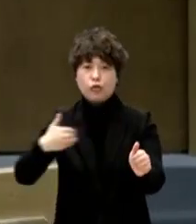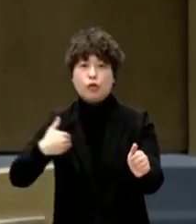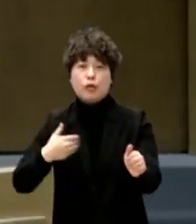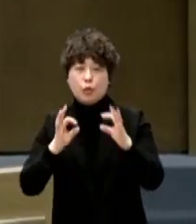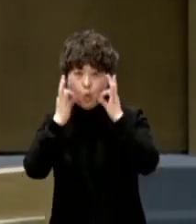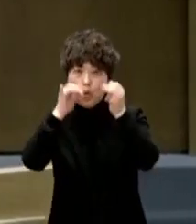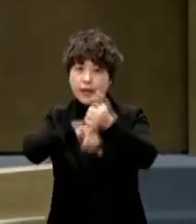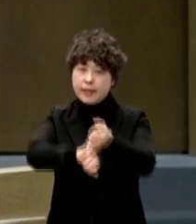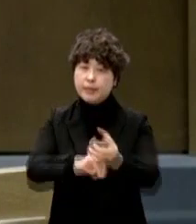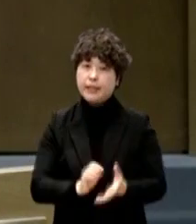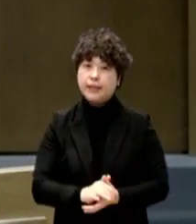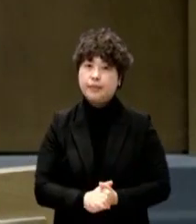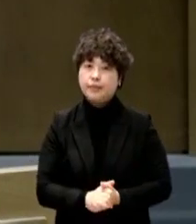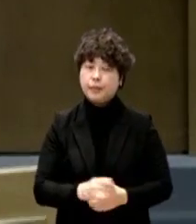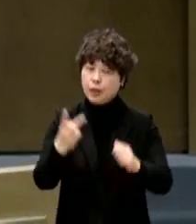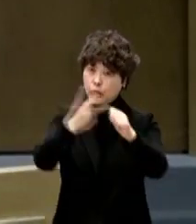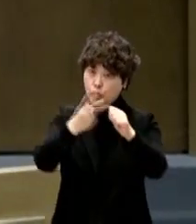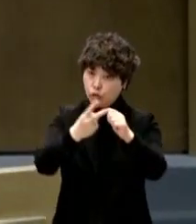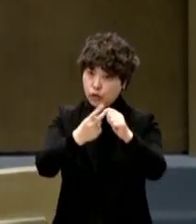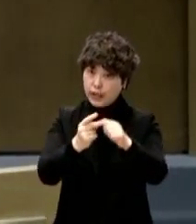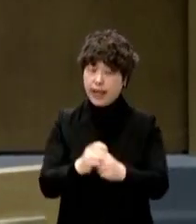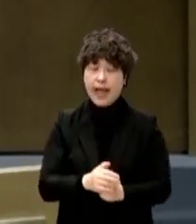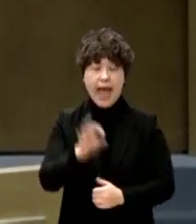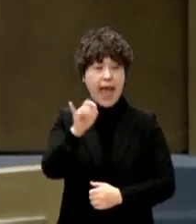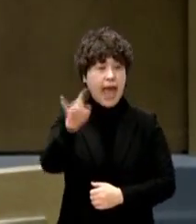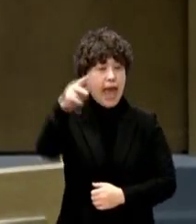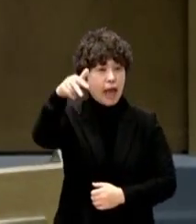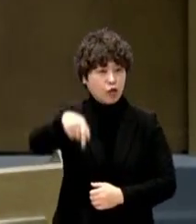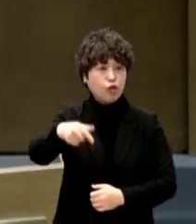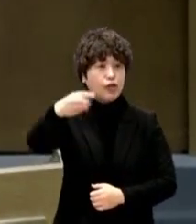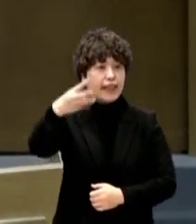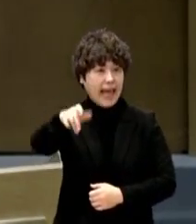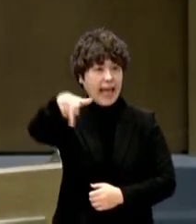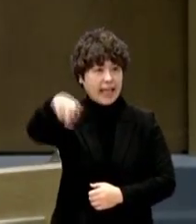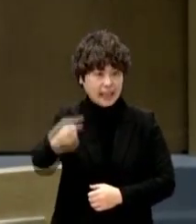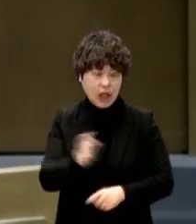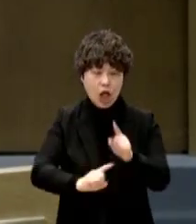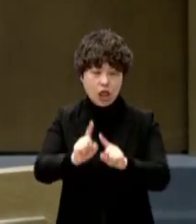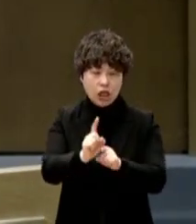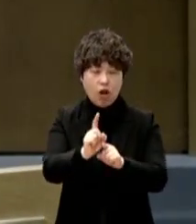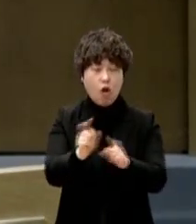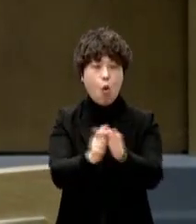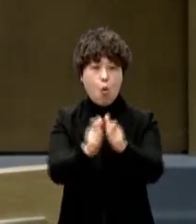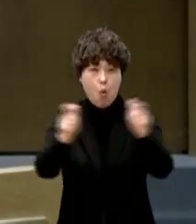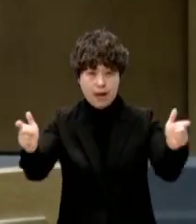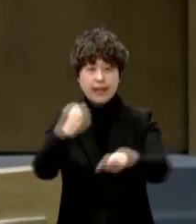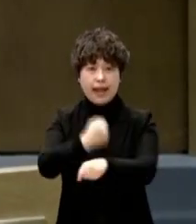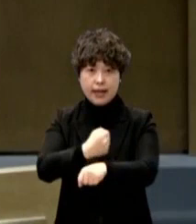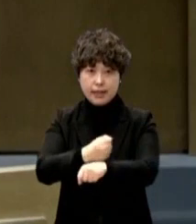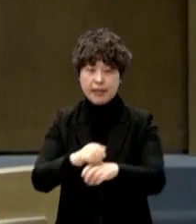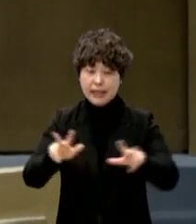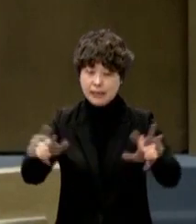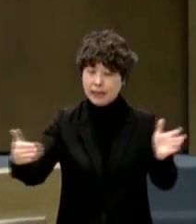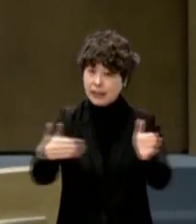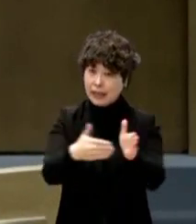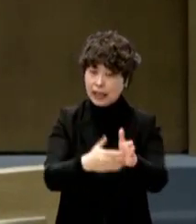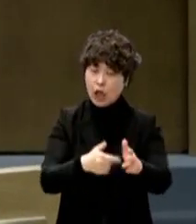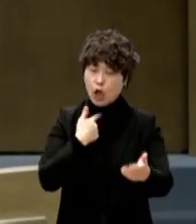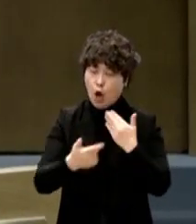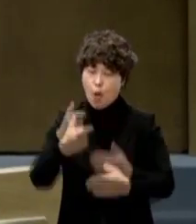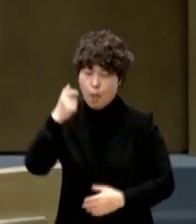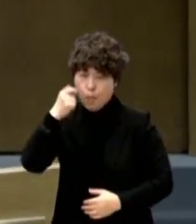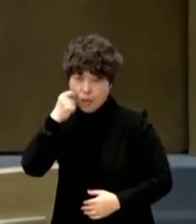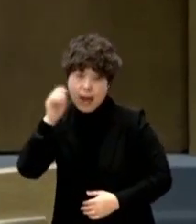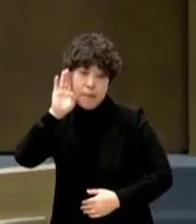힘쓰겠습니다. 둘째는 에듀테크 하이러닝을 확대 운영하겠습니다. 지금까지 경험해보지